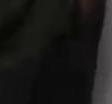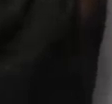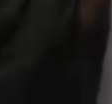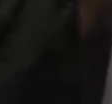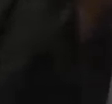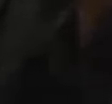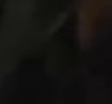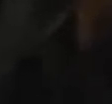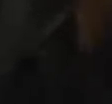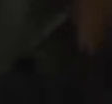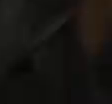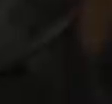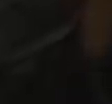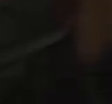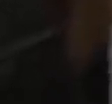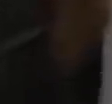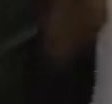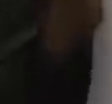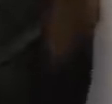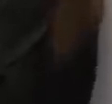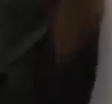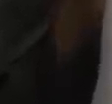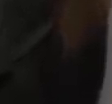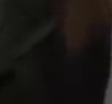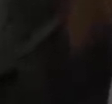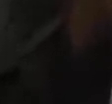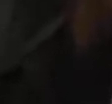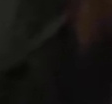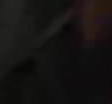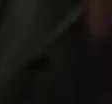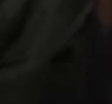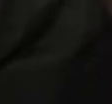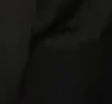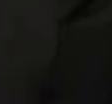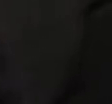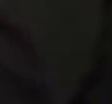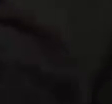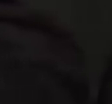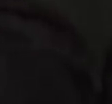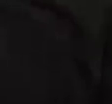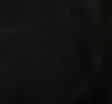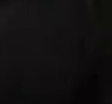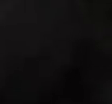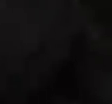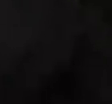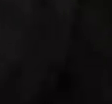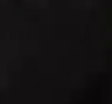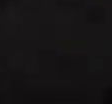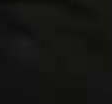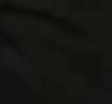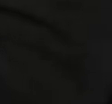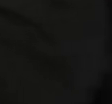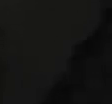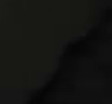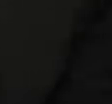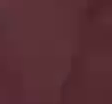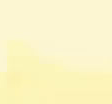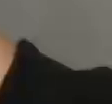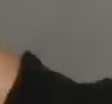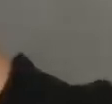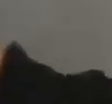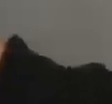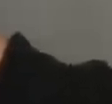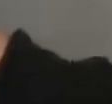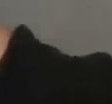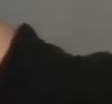din natin yung custody ng bata. Ilalaban din natin yan, tutulungan ka namin. Pero for the meantime, anong gusto mong mensahe sa misis mo?